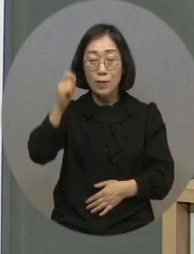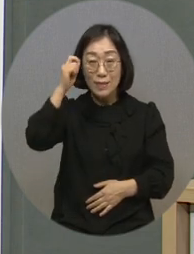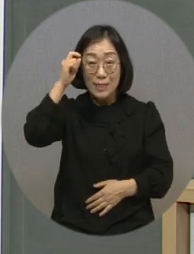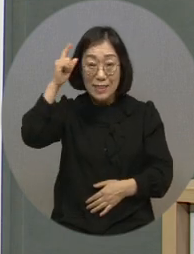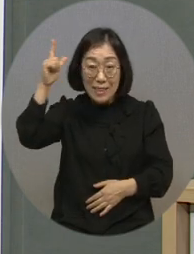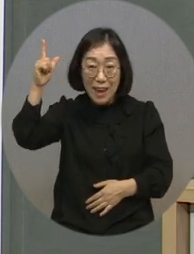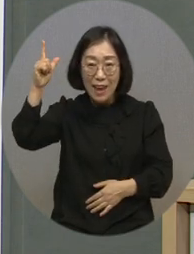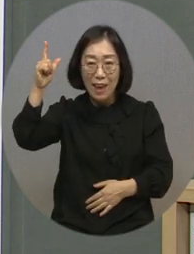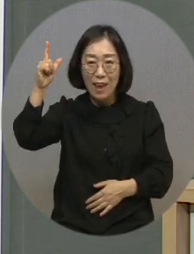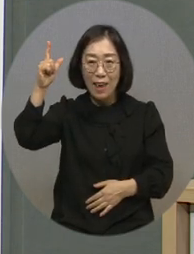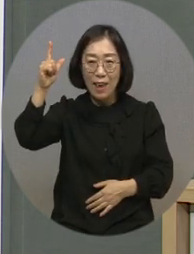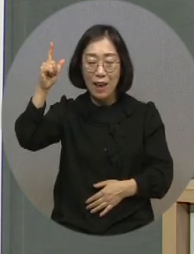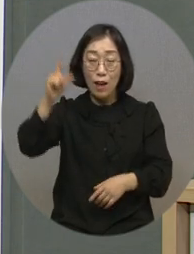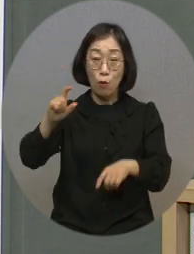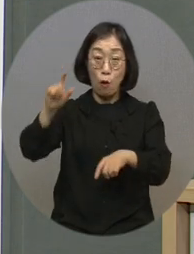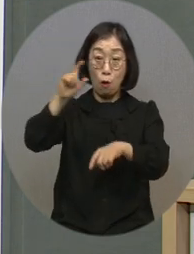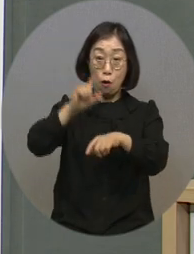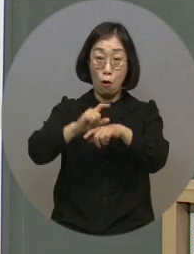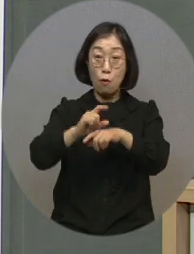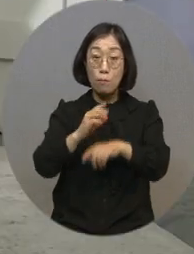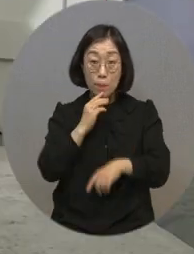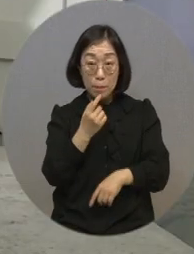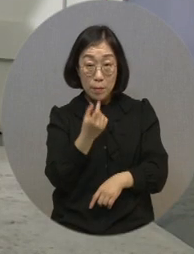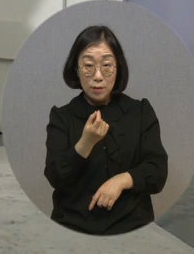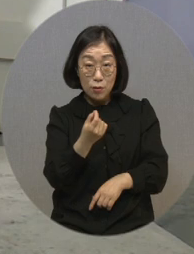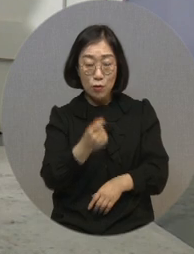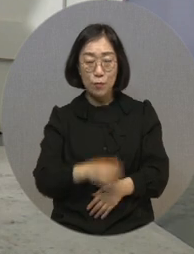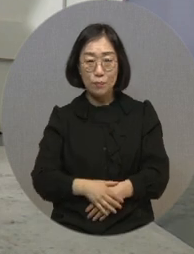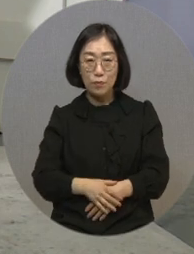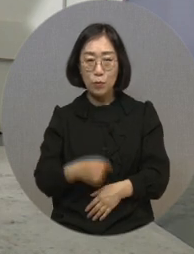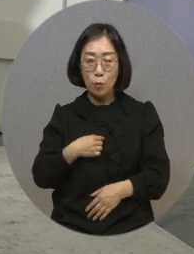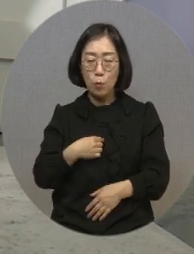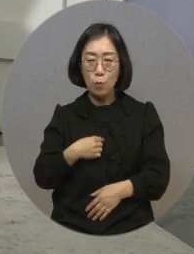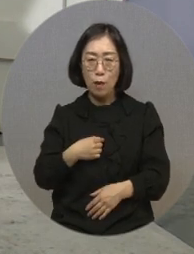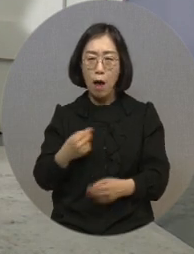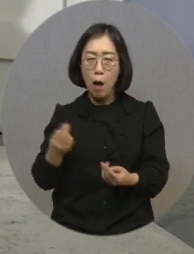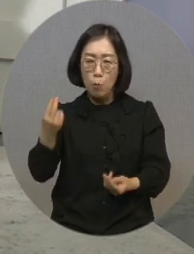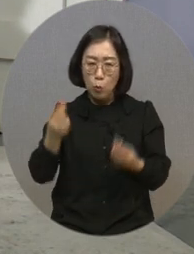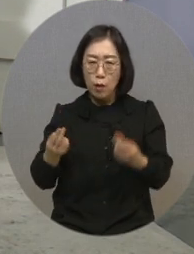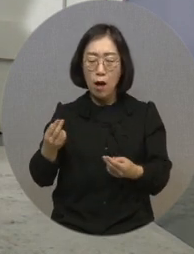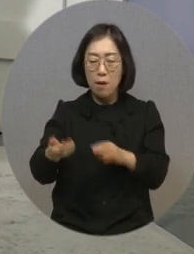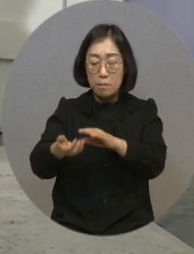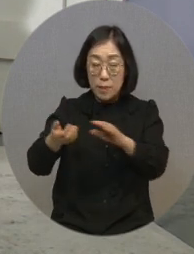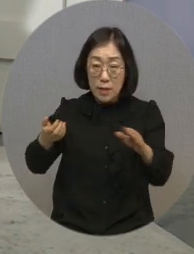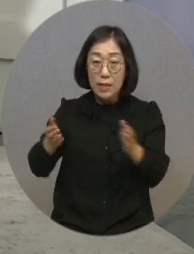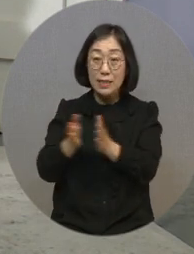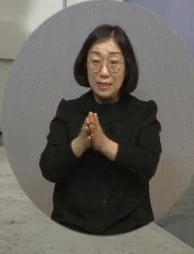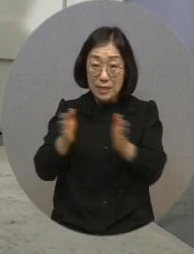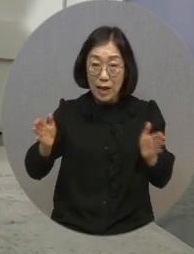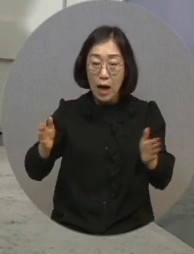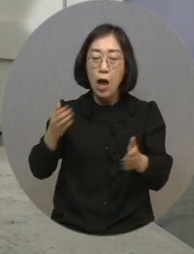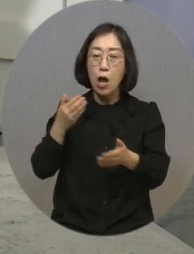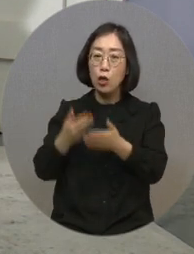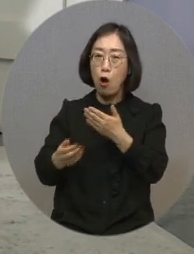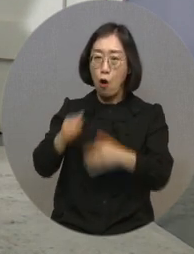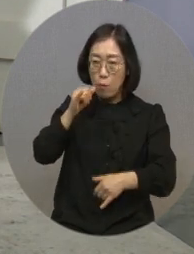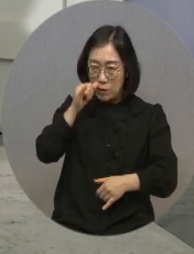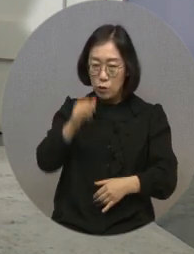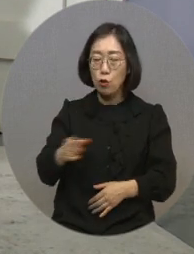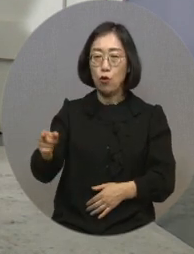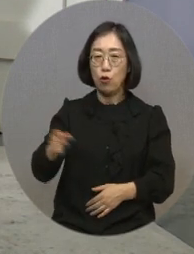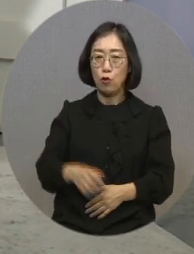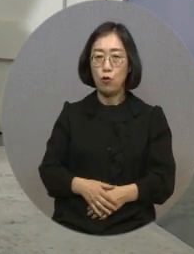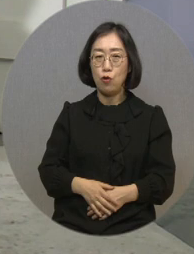또 그렇죠. 올랐겠죠? 예. 그리고 또 많은 저보다 미리 했던 경험을 가진 분들도 있고.